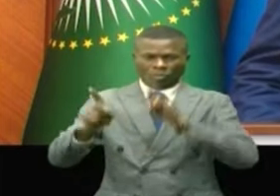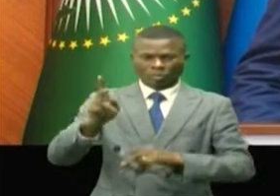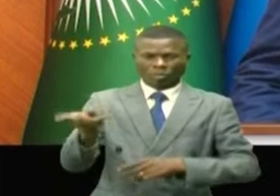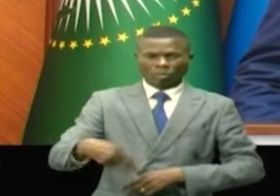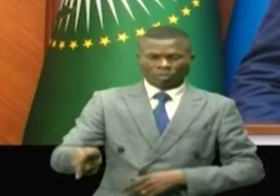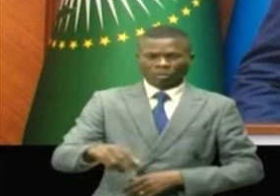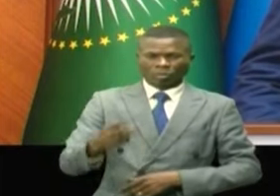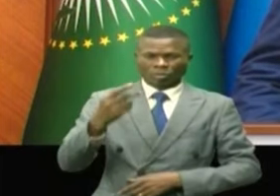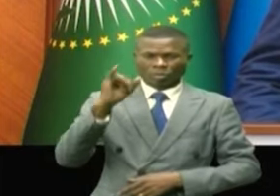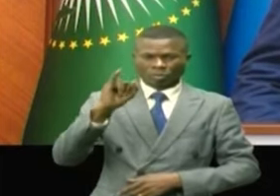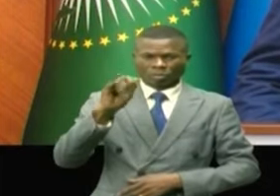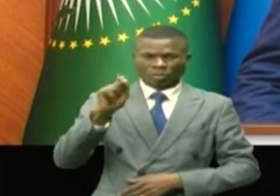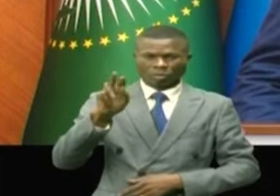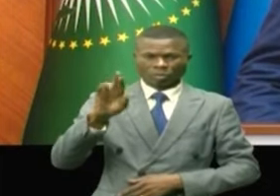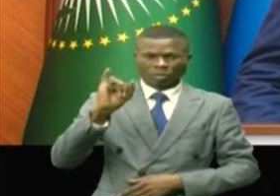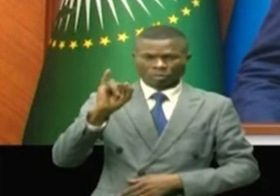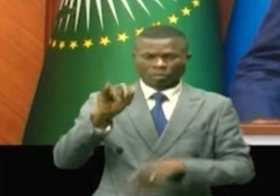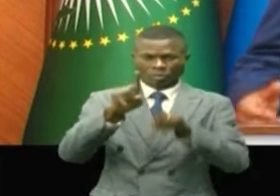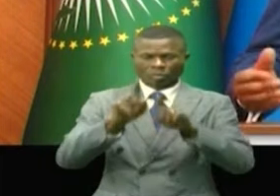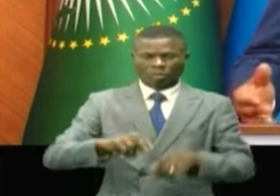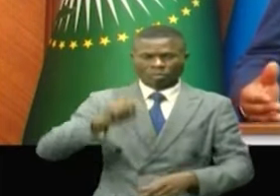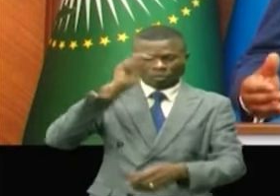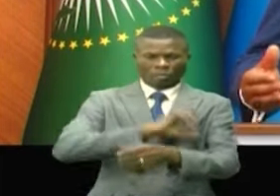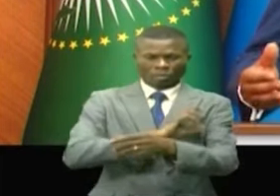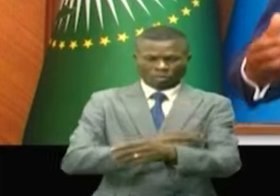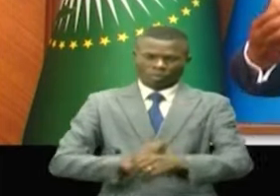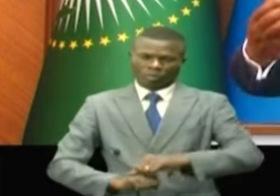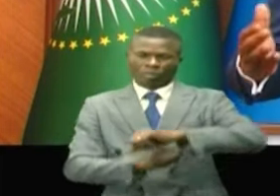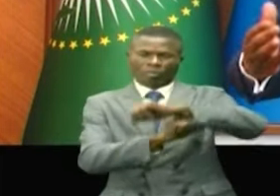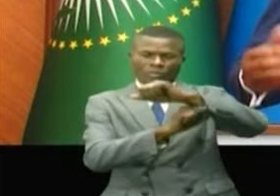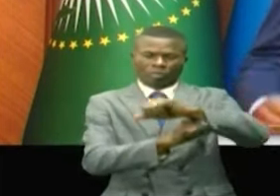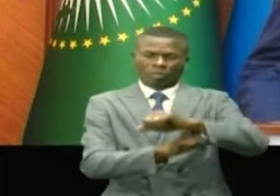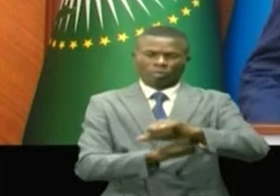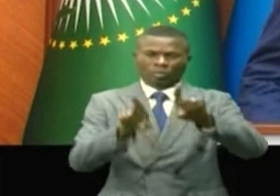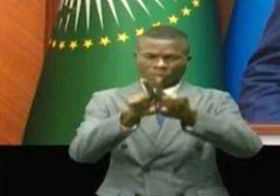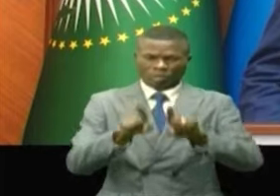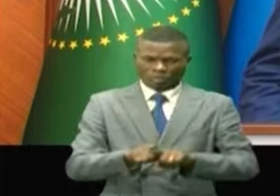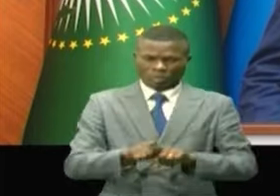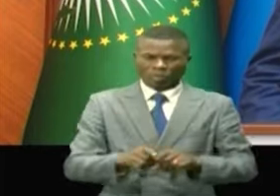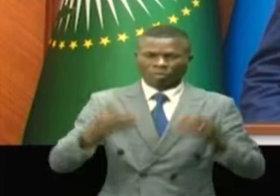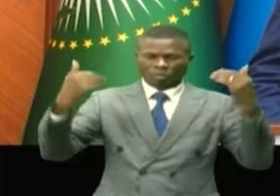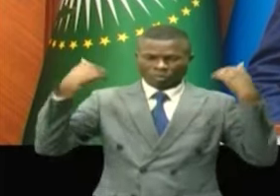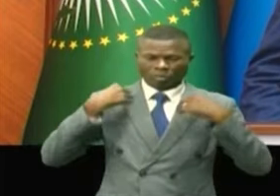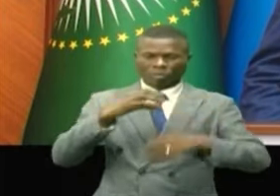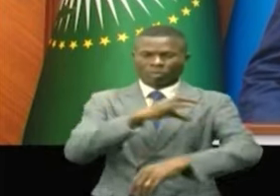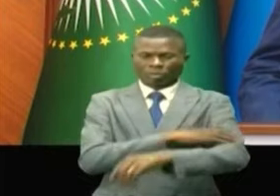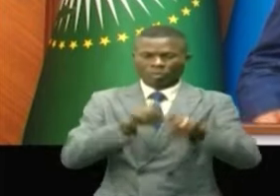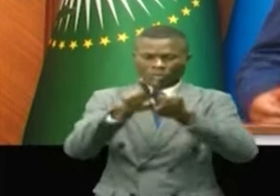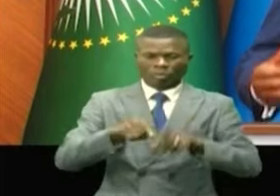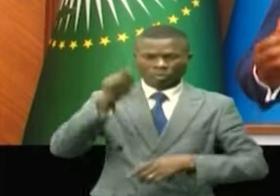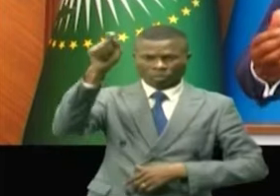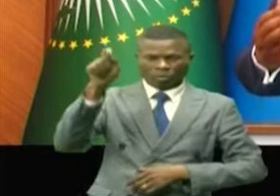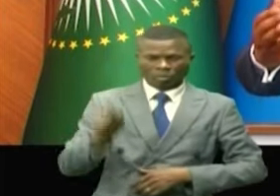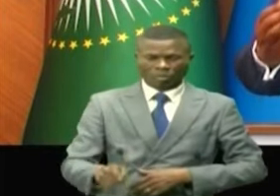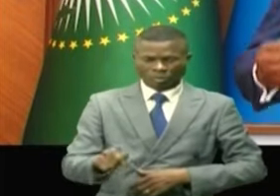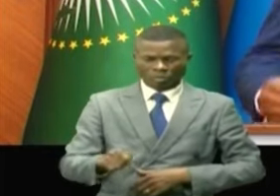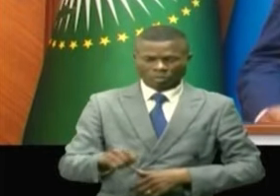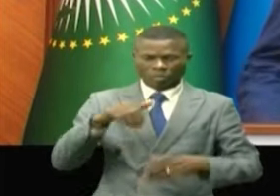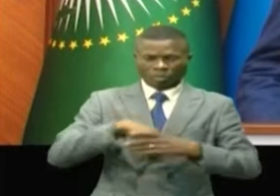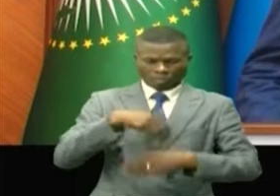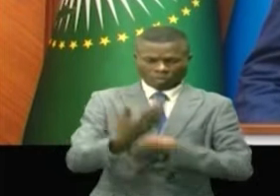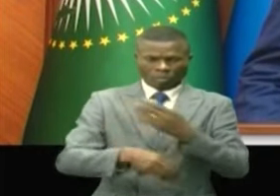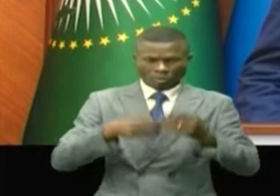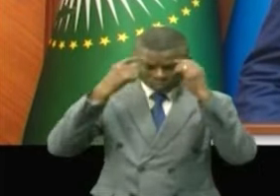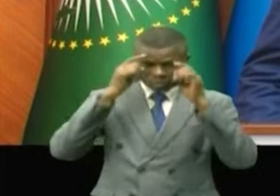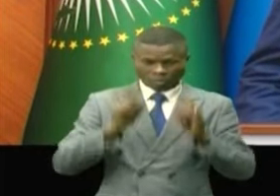provinces de litourie et du Nord kivou à accompagner et à soutenir les autorités civiles et militaires dans l'accomplissement des